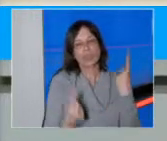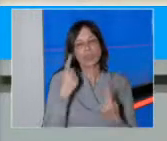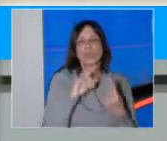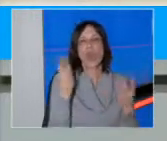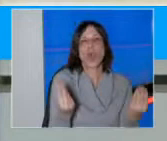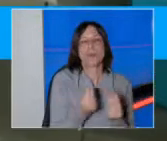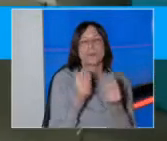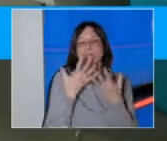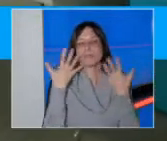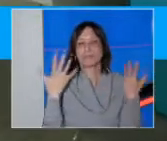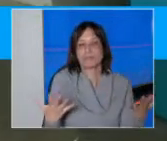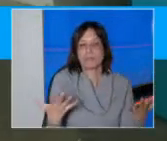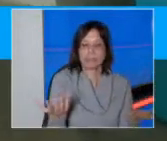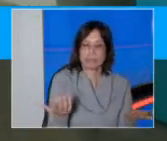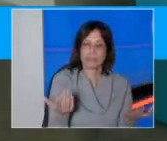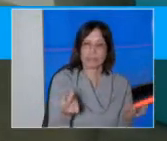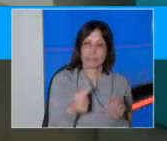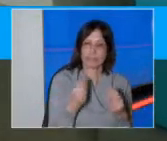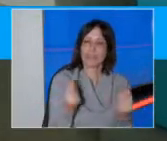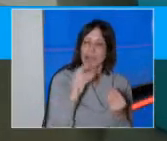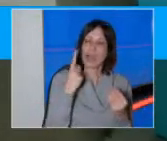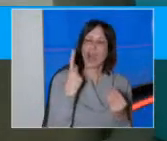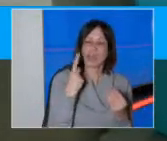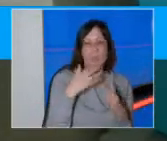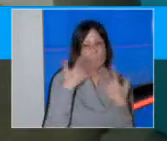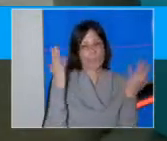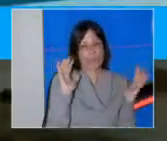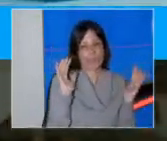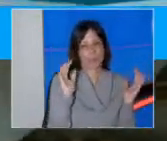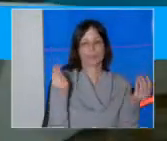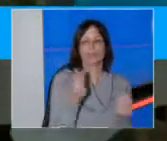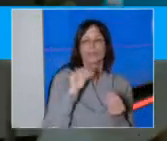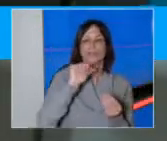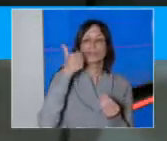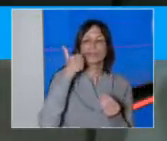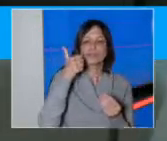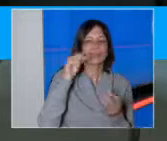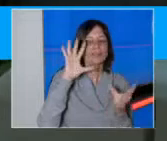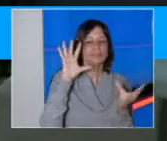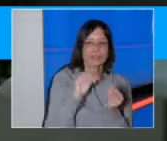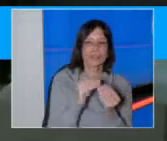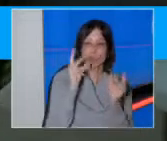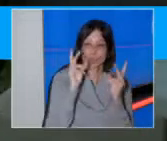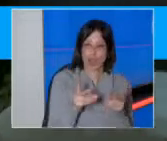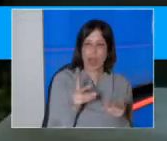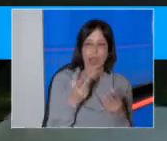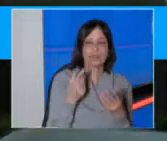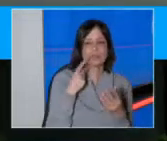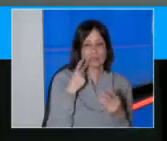דבר גורם. מה שדבר אחד כן ברור, זה שקודם כל הכל